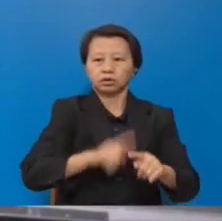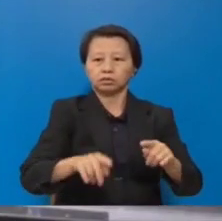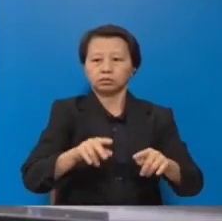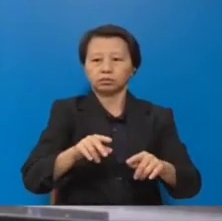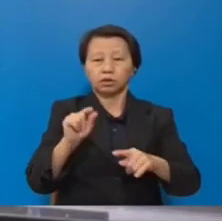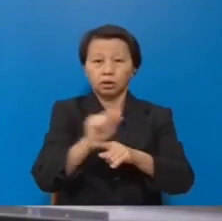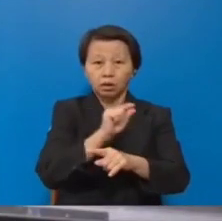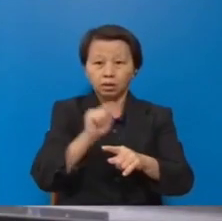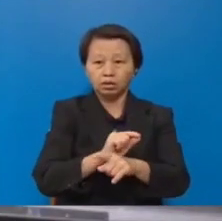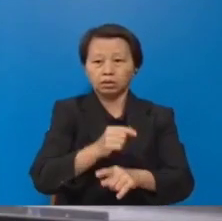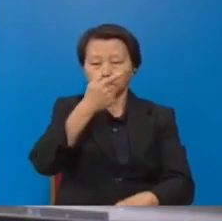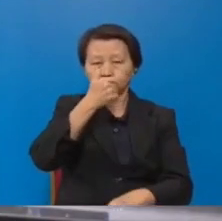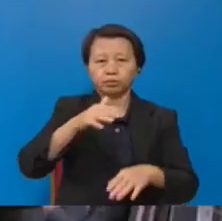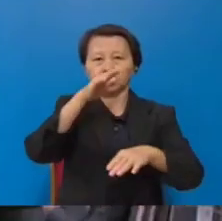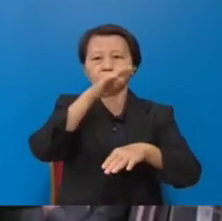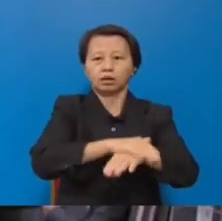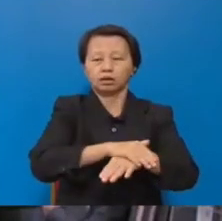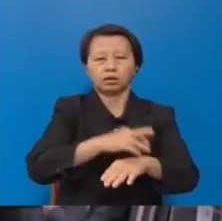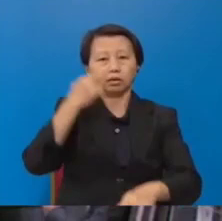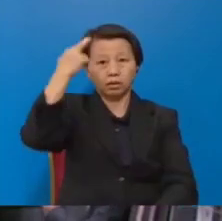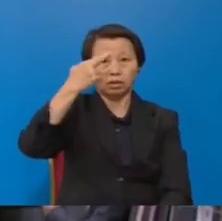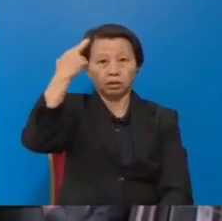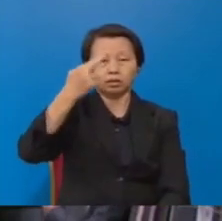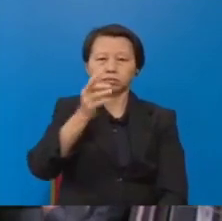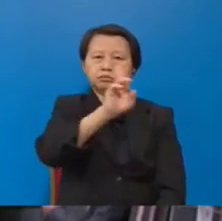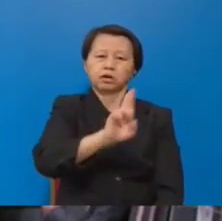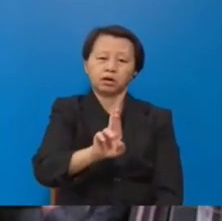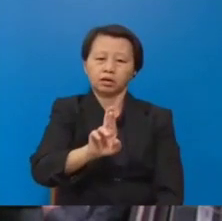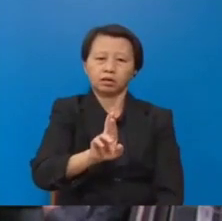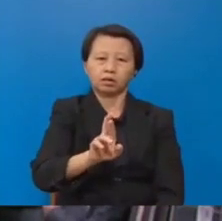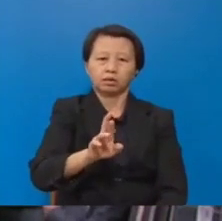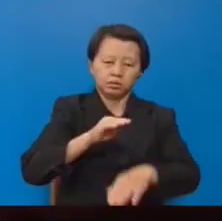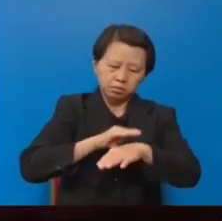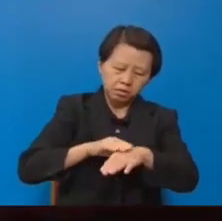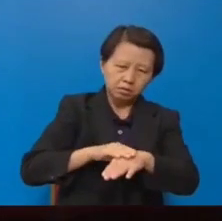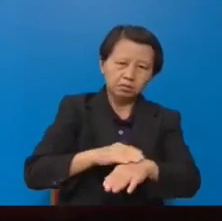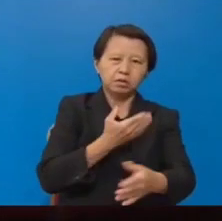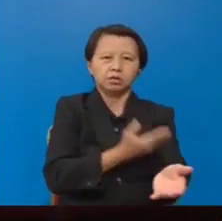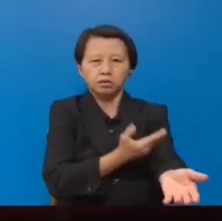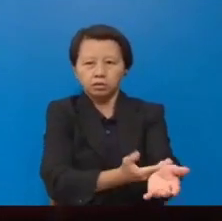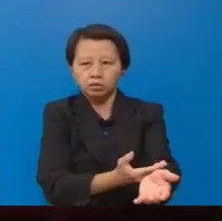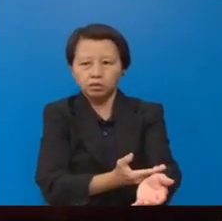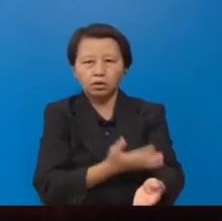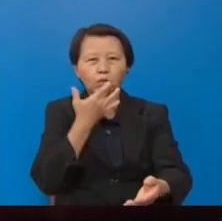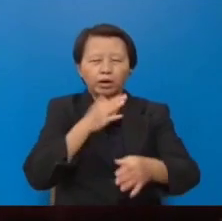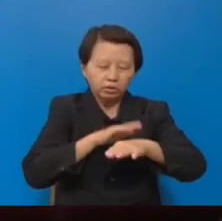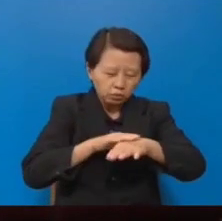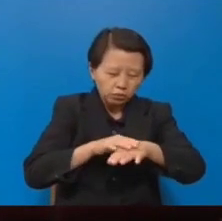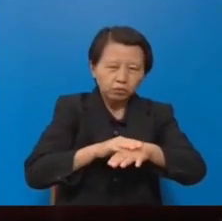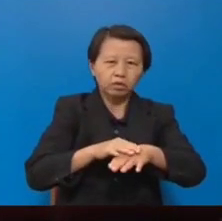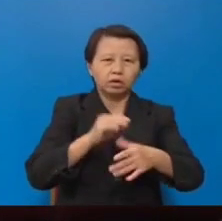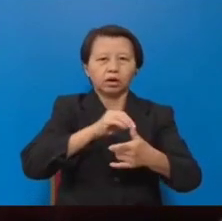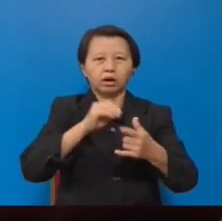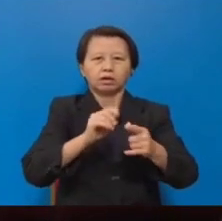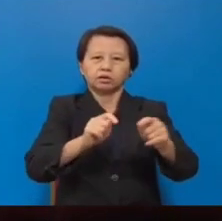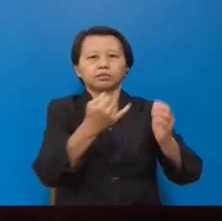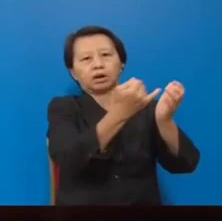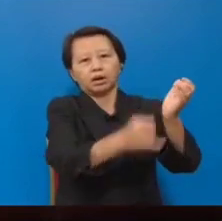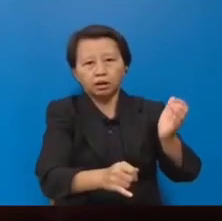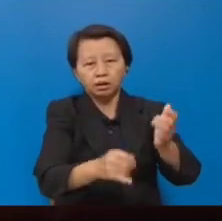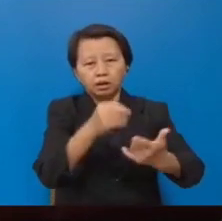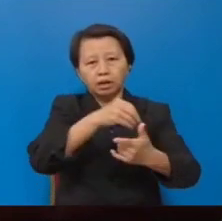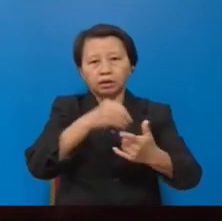diamalkan semata-mata atas alasan agama ras keturunan warna kulit atau tempat